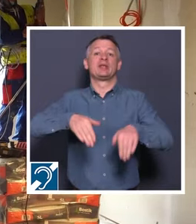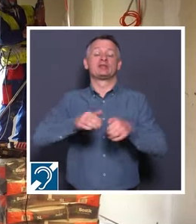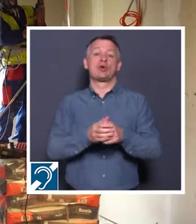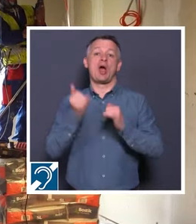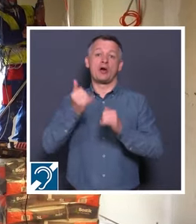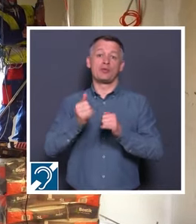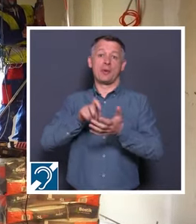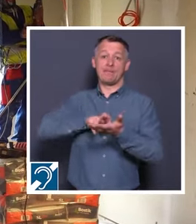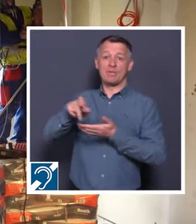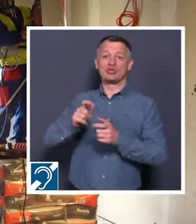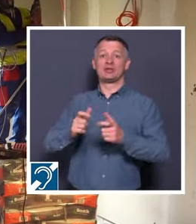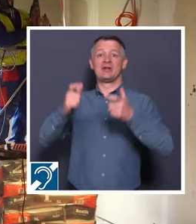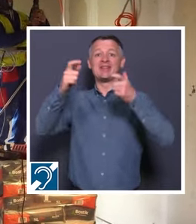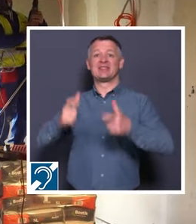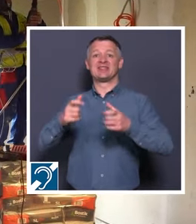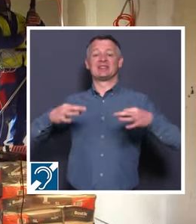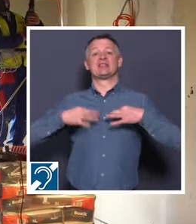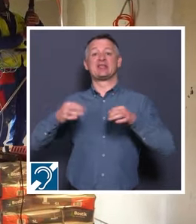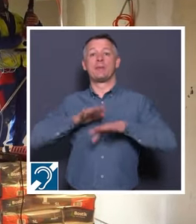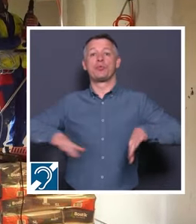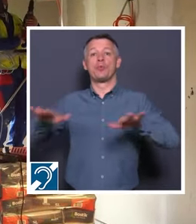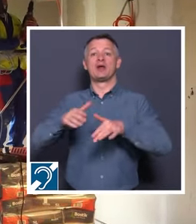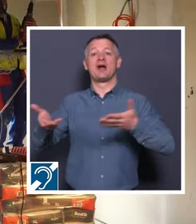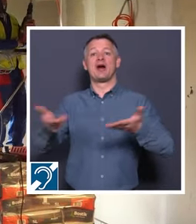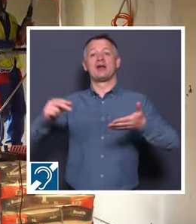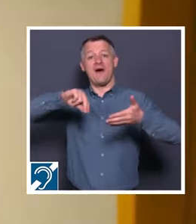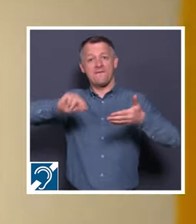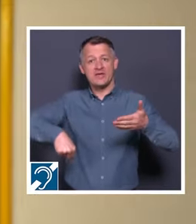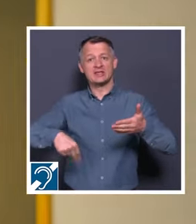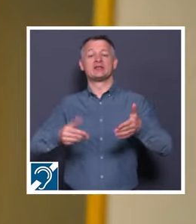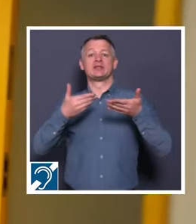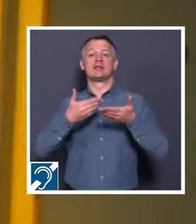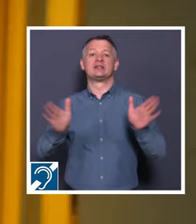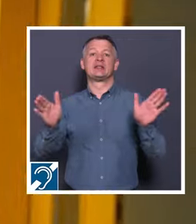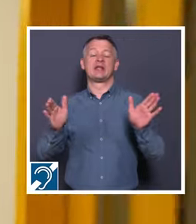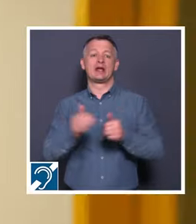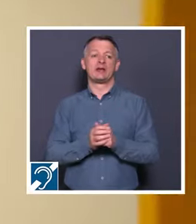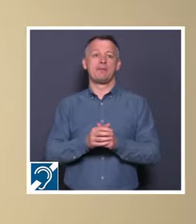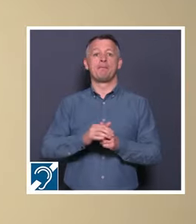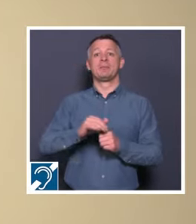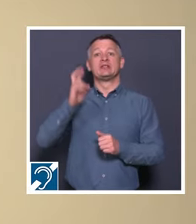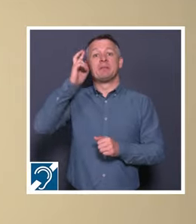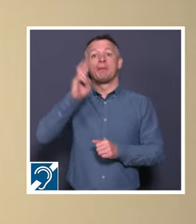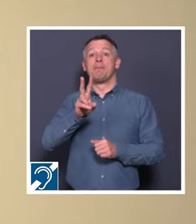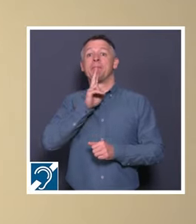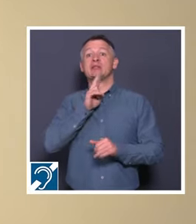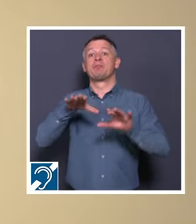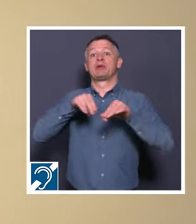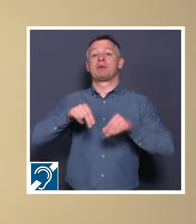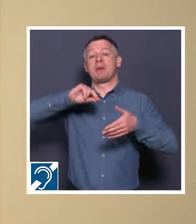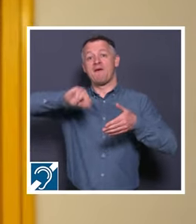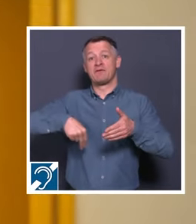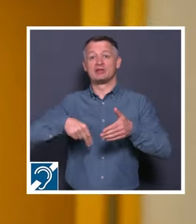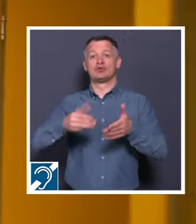la Direcția de Sănătate Publică, care avizează funcționarea. Sperăm noi că marți vom primi acest aviz